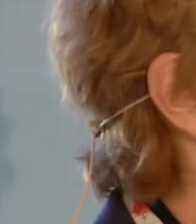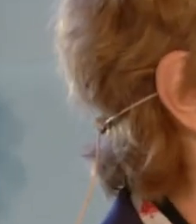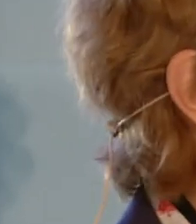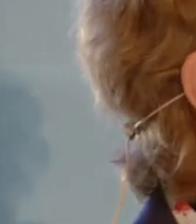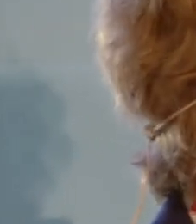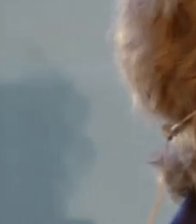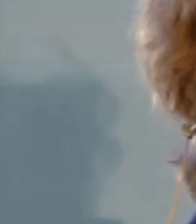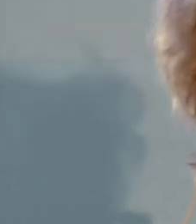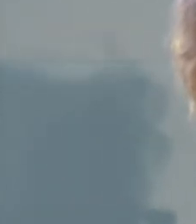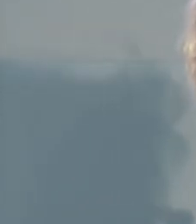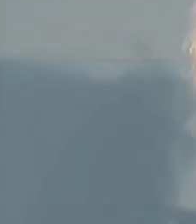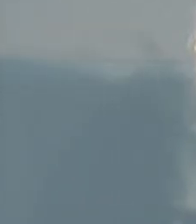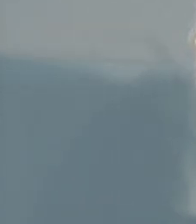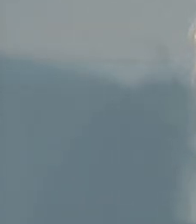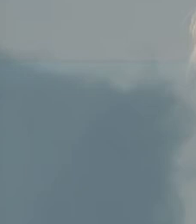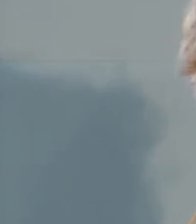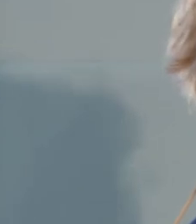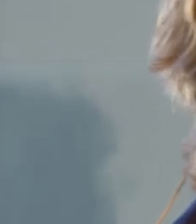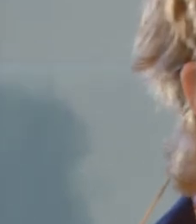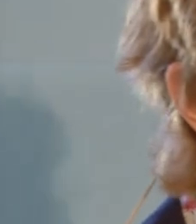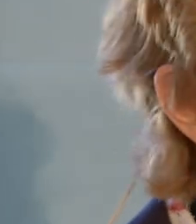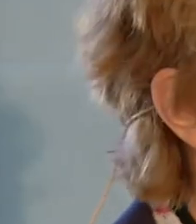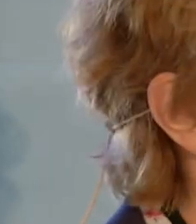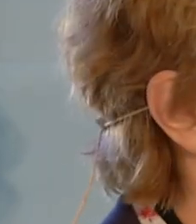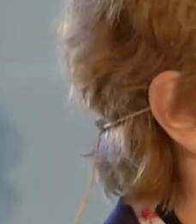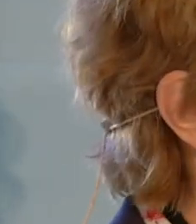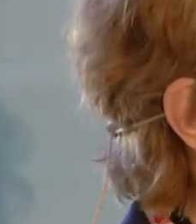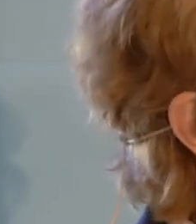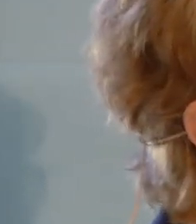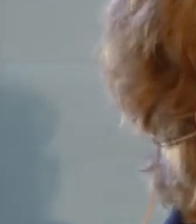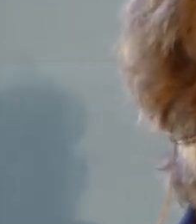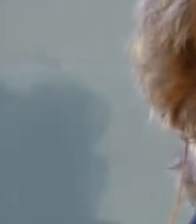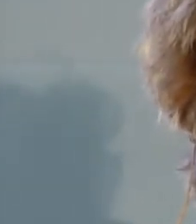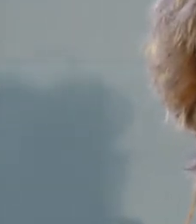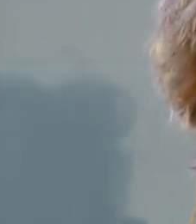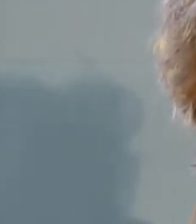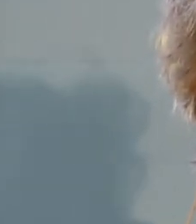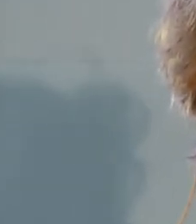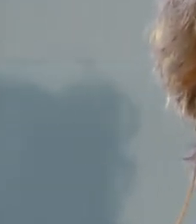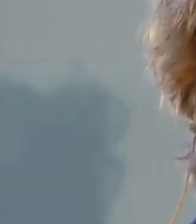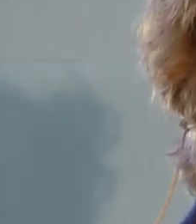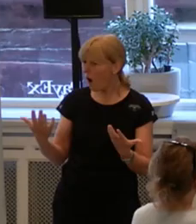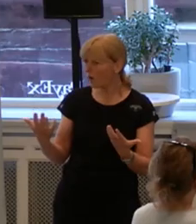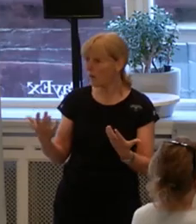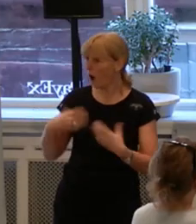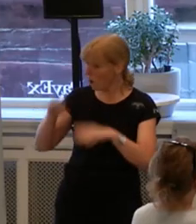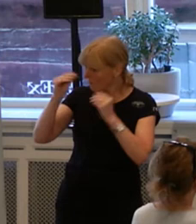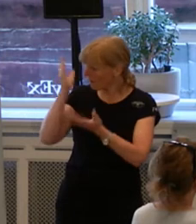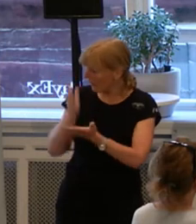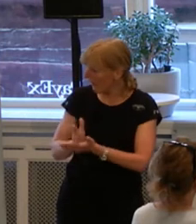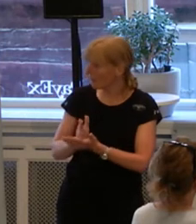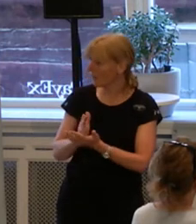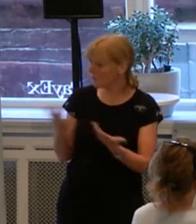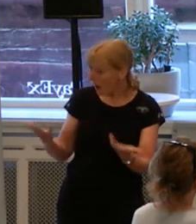veta vad hennes barn heter, så måste vi lämna ut det också. Vi får inte lov att sekretessskydda detta. Nej, men har jag förstått det här rätt?